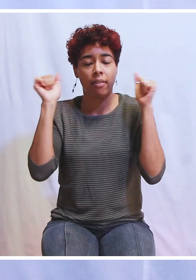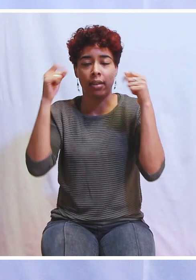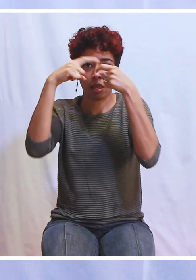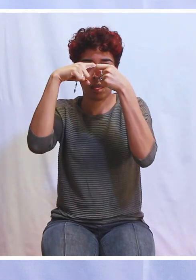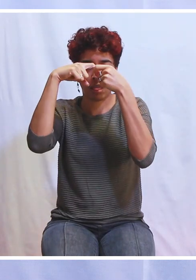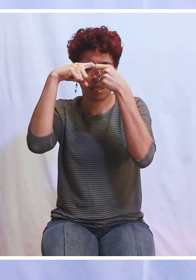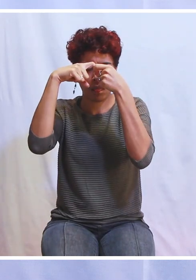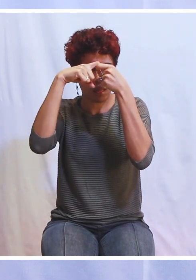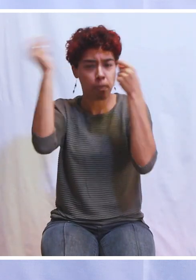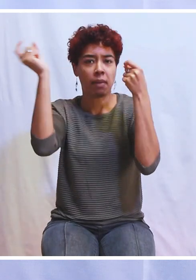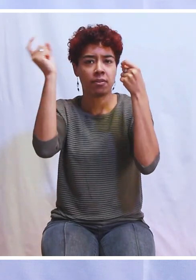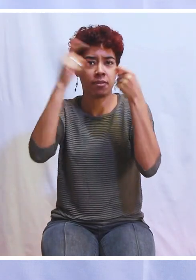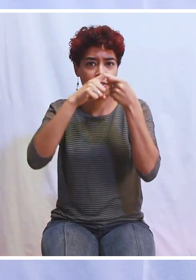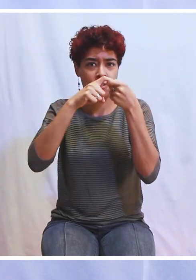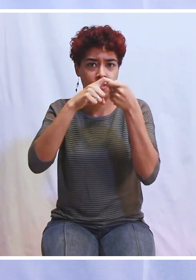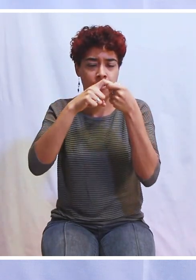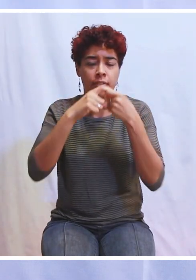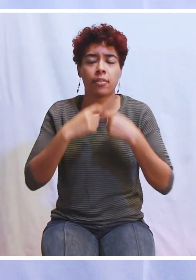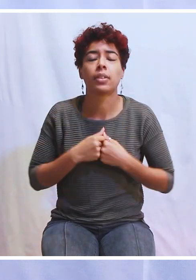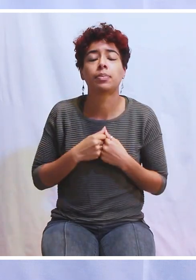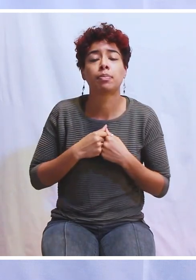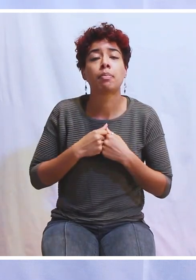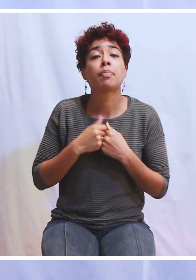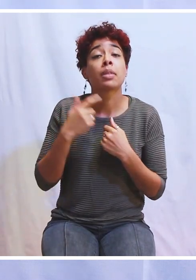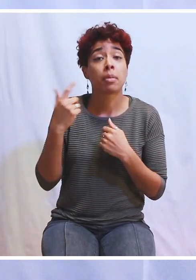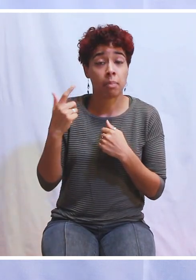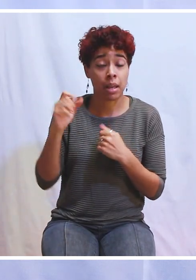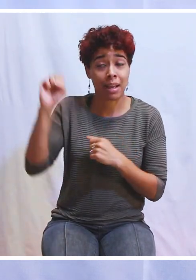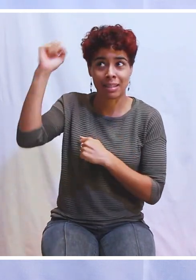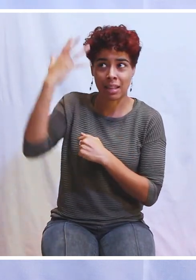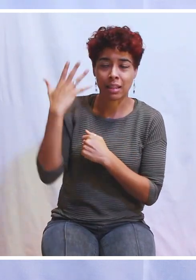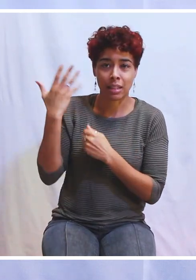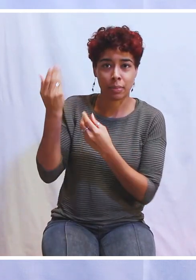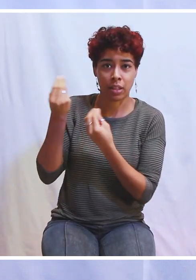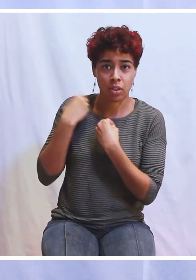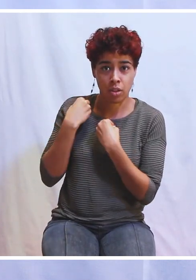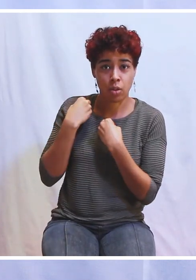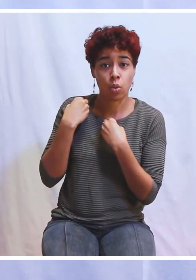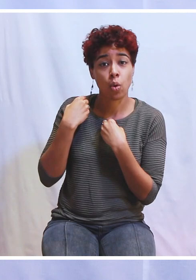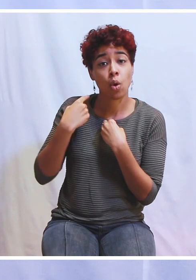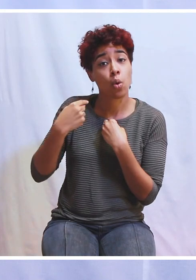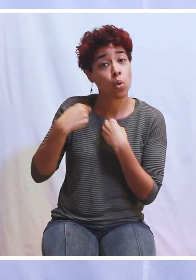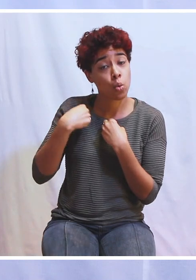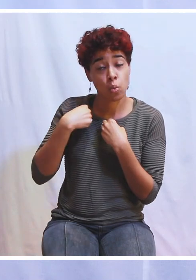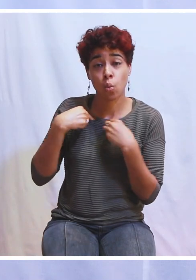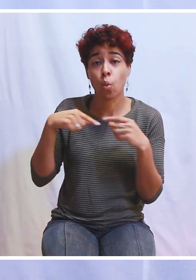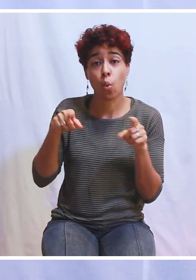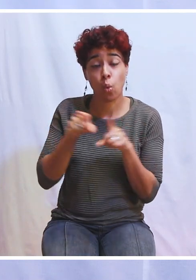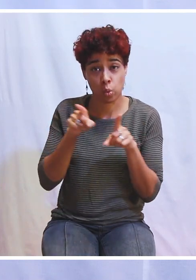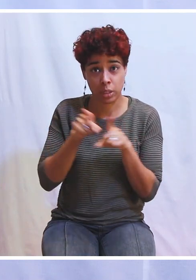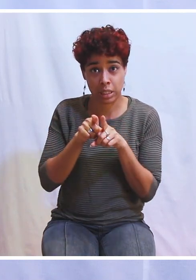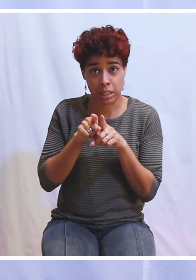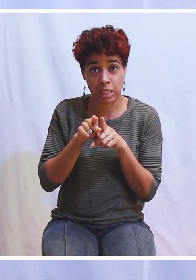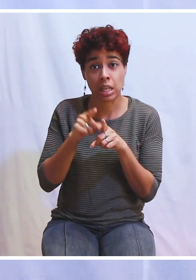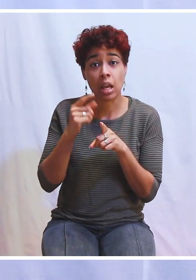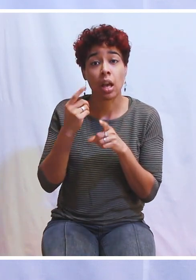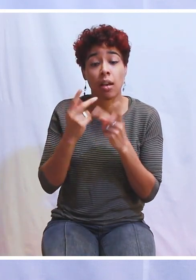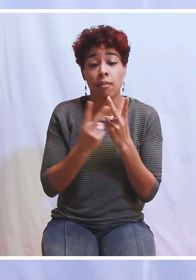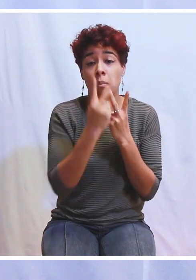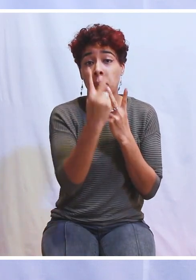programme de Dieu, le surmenage. Mais ce qui est valable du Saint-Esprit vers nous, il est aussi valable envers nous, envers